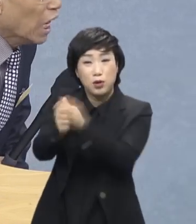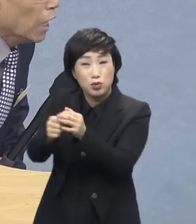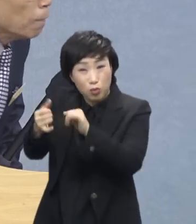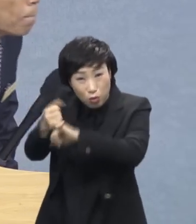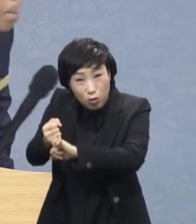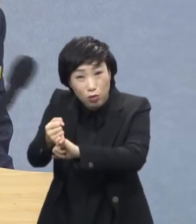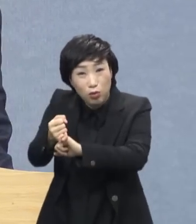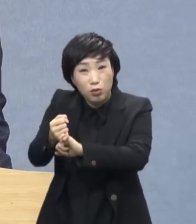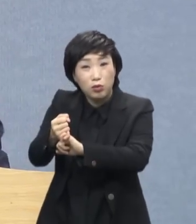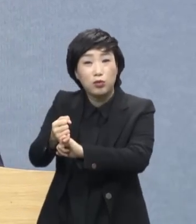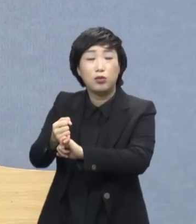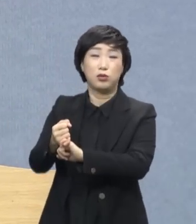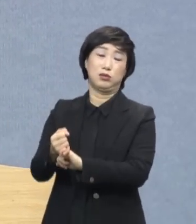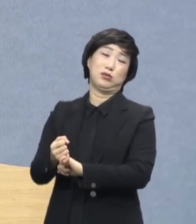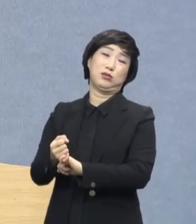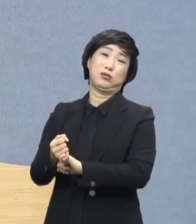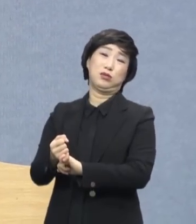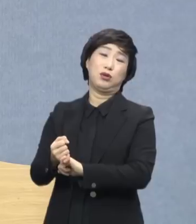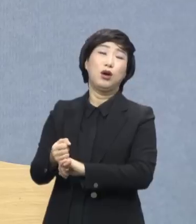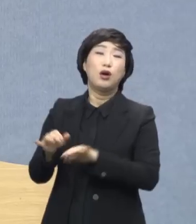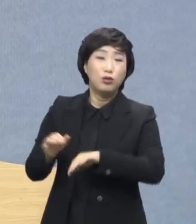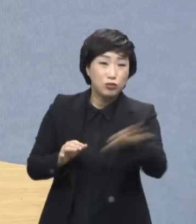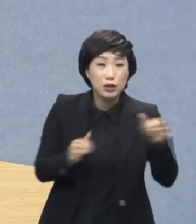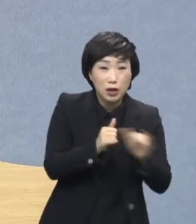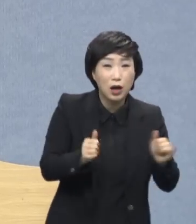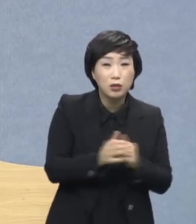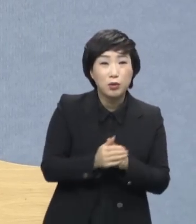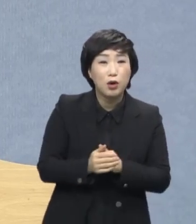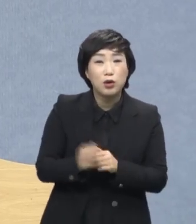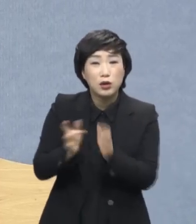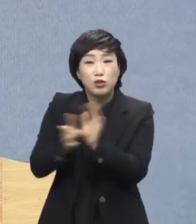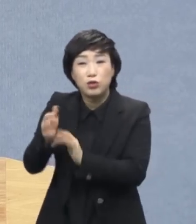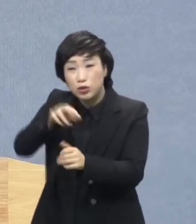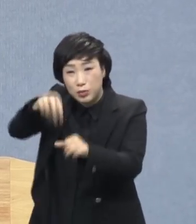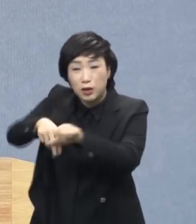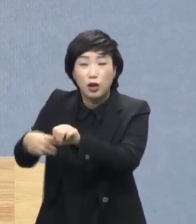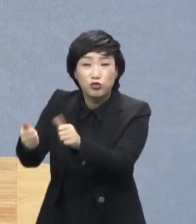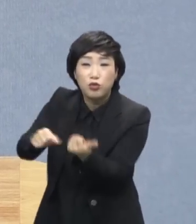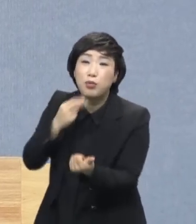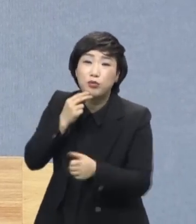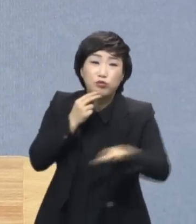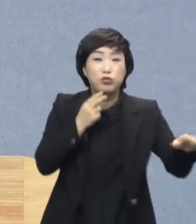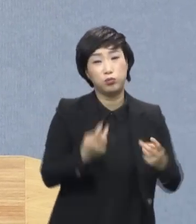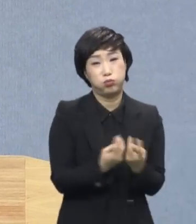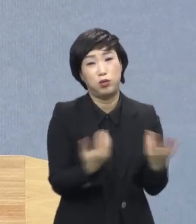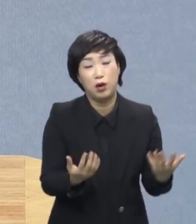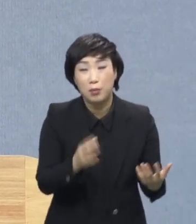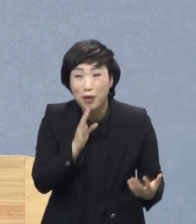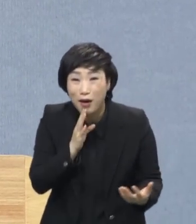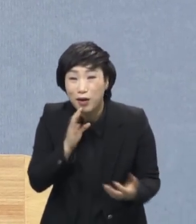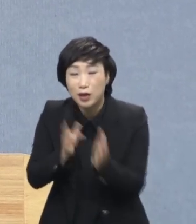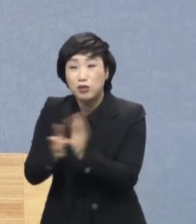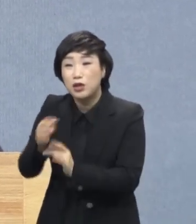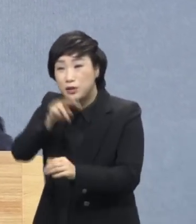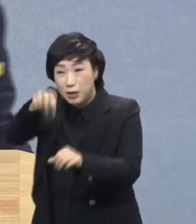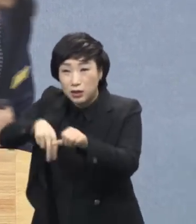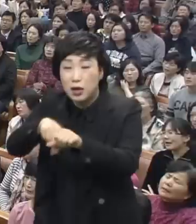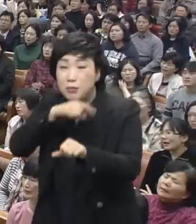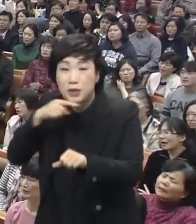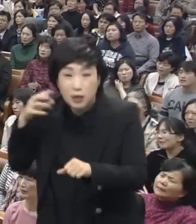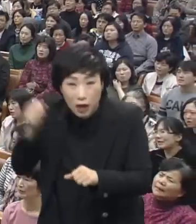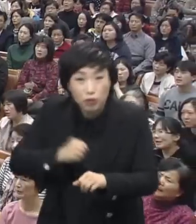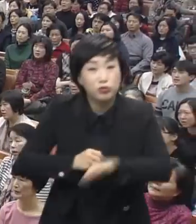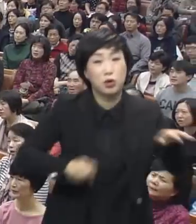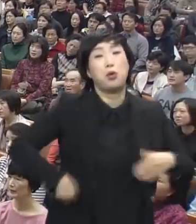된다. 안 죽으면 회개해야 소용이 없다. 그가 죽어서 피 흘려서 피를 가지고 회개해야 사함